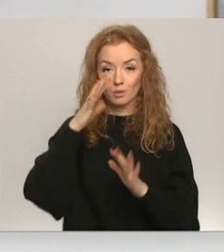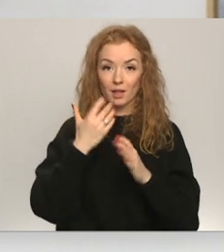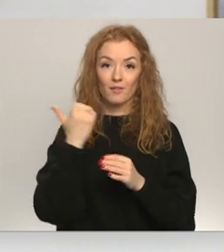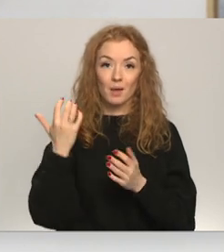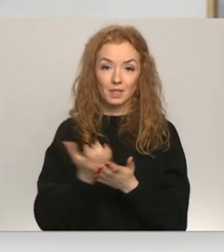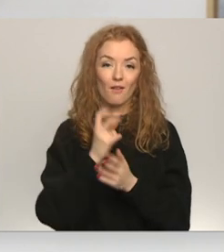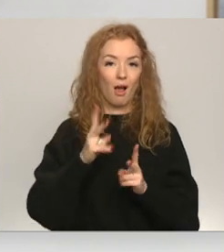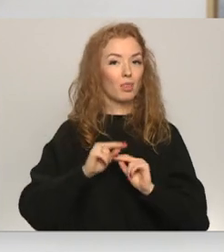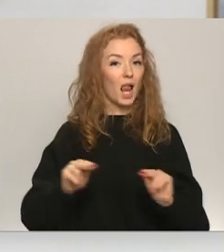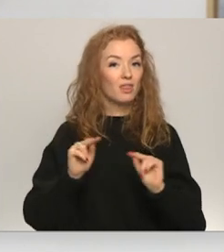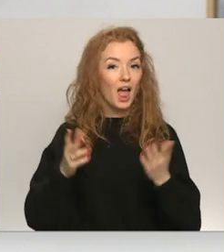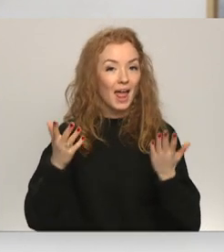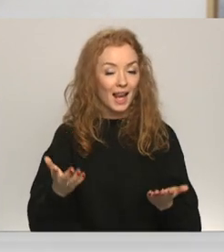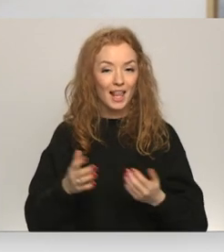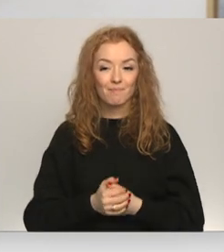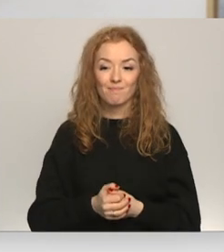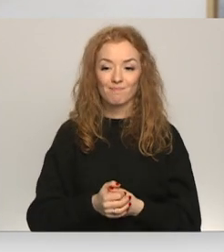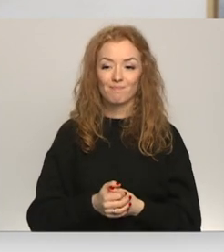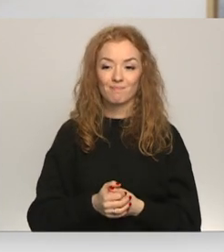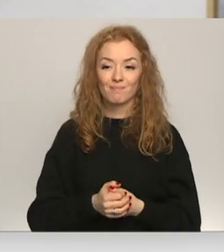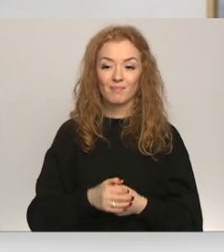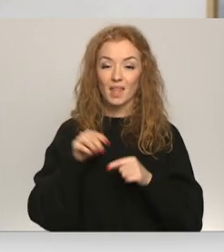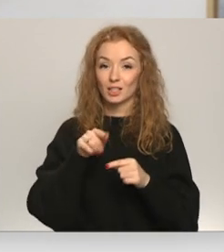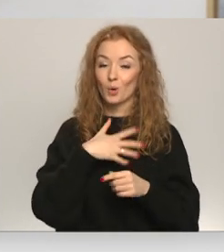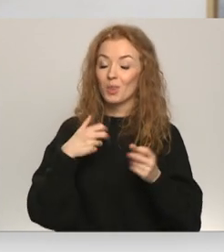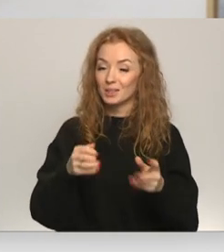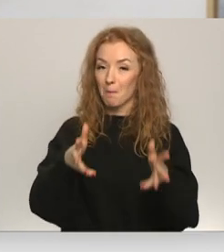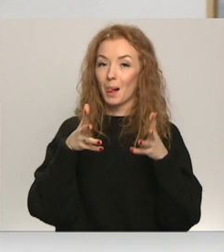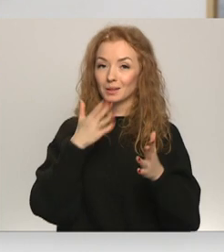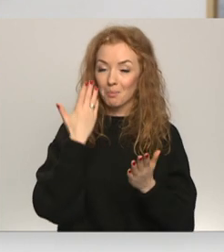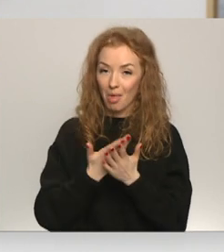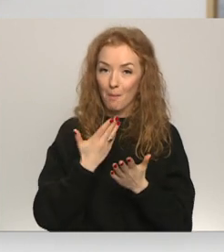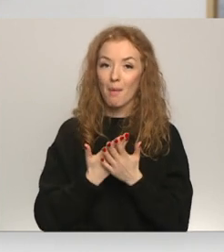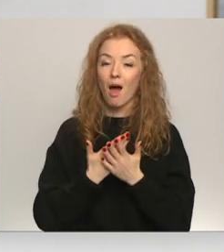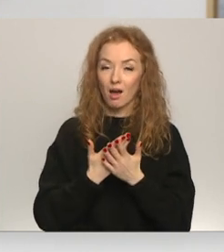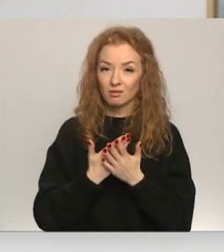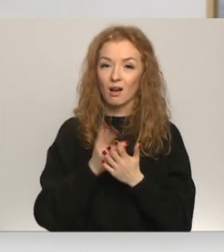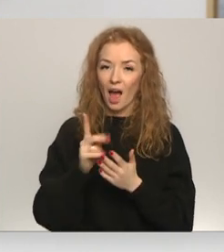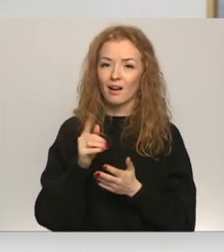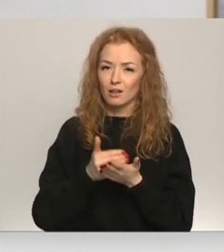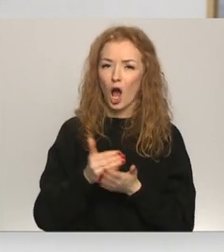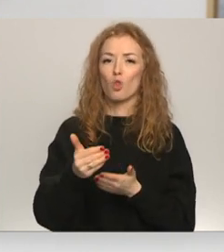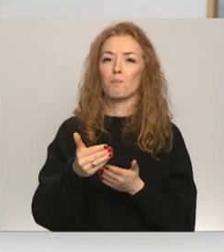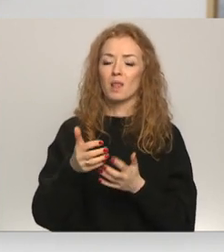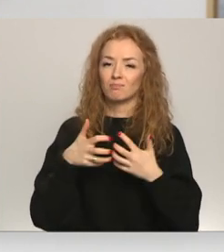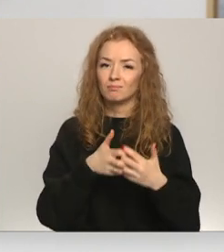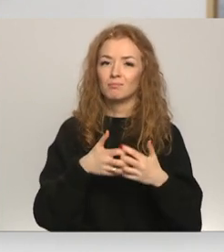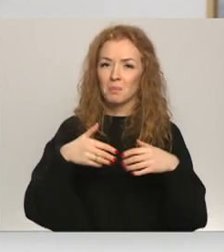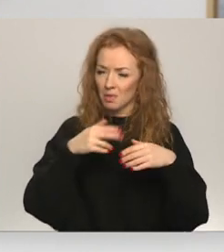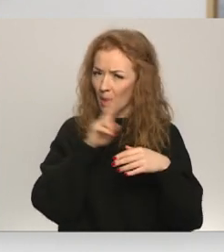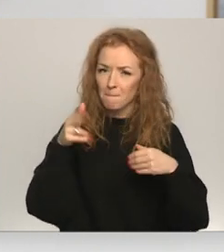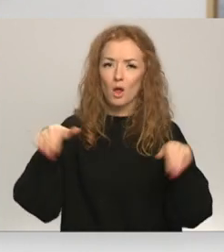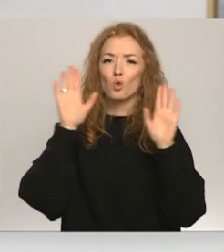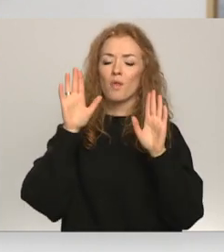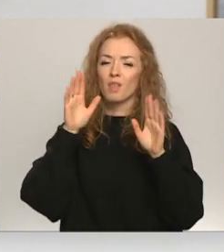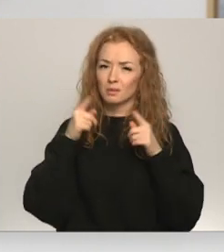izdevās kā trenerim. Un tas ir tāds spilgs piemērs, kā nepadoties un to mērķi turēt visu